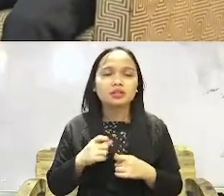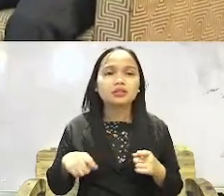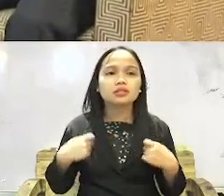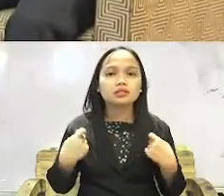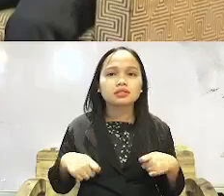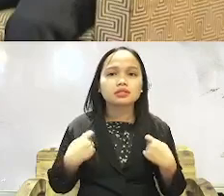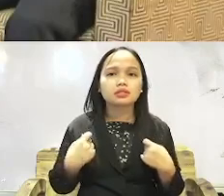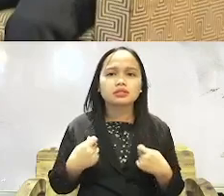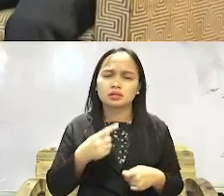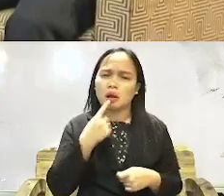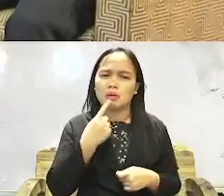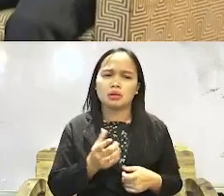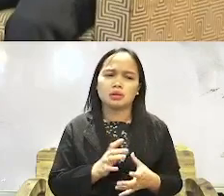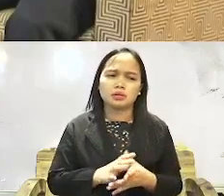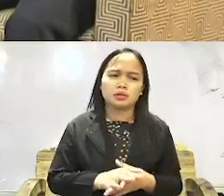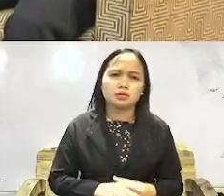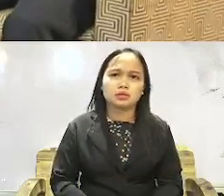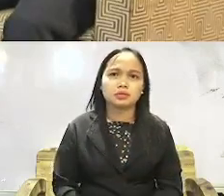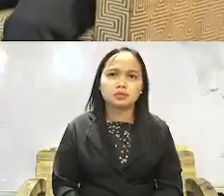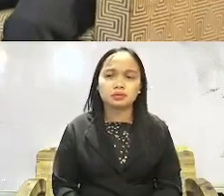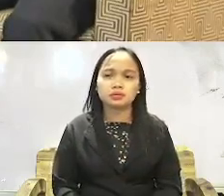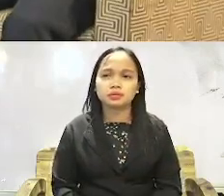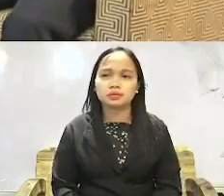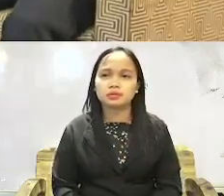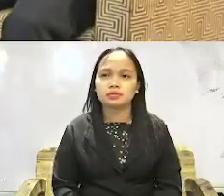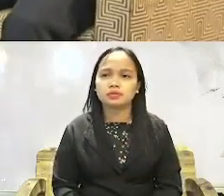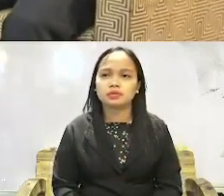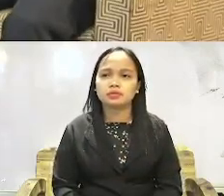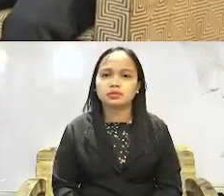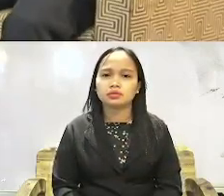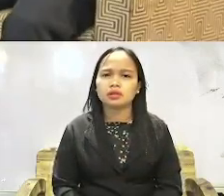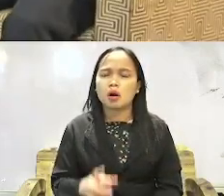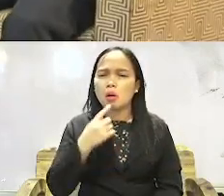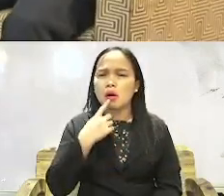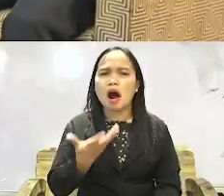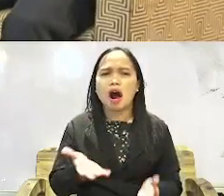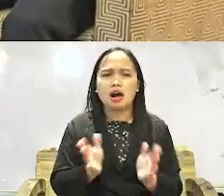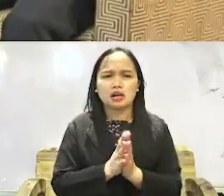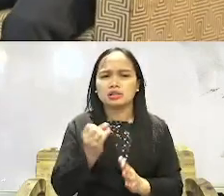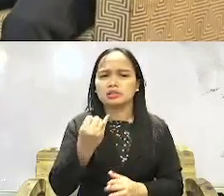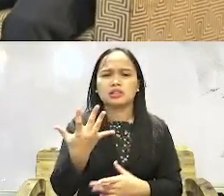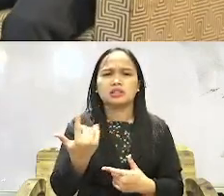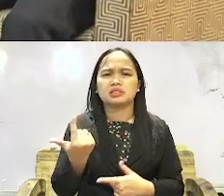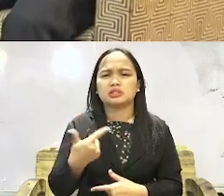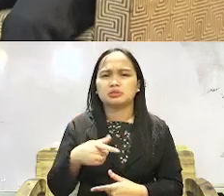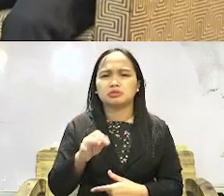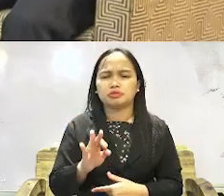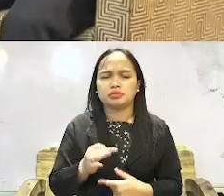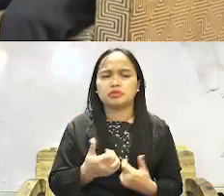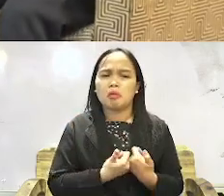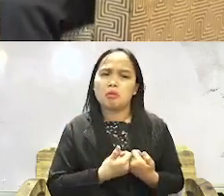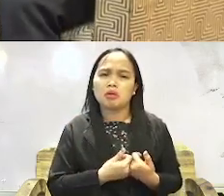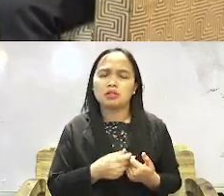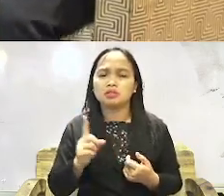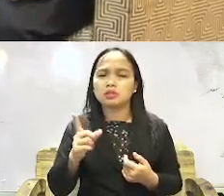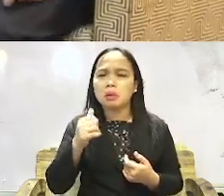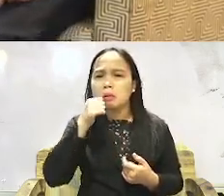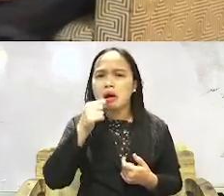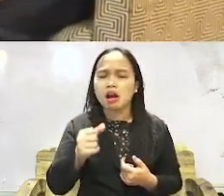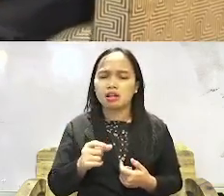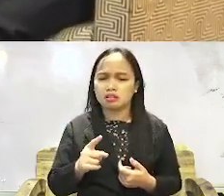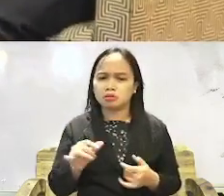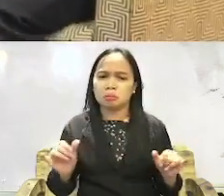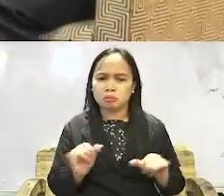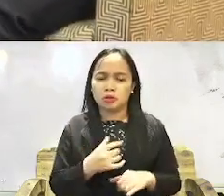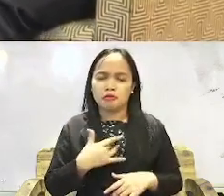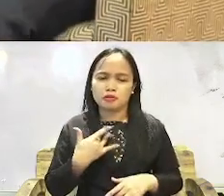lang. Matindi na magmalaki yung lalaki kung nakailang girlfriend siya. Yung babae, nakakalungkot, kababae tao, ganun